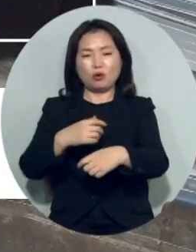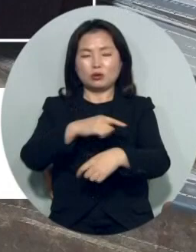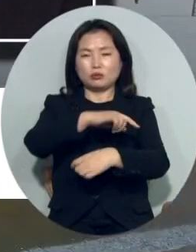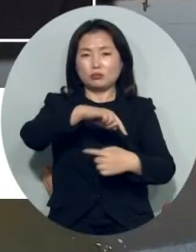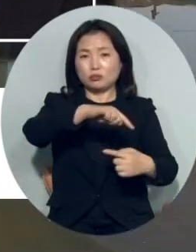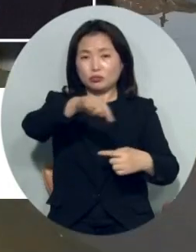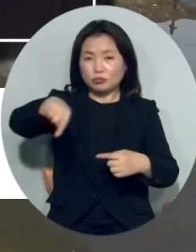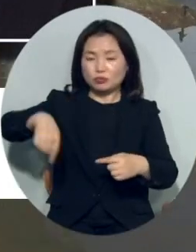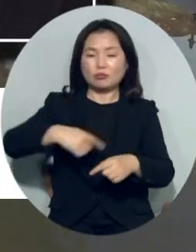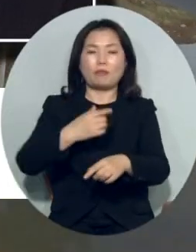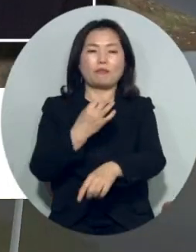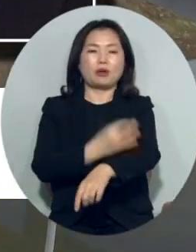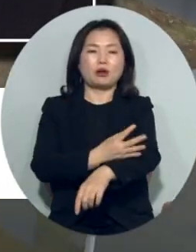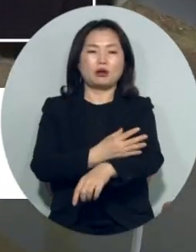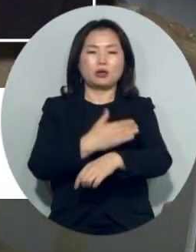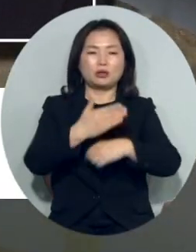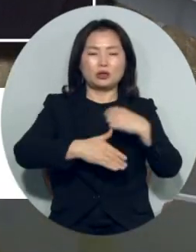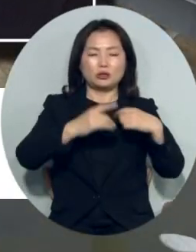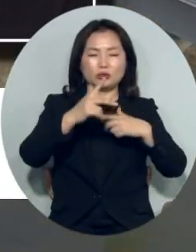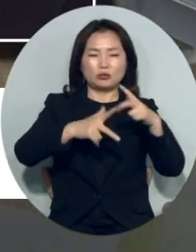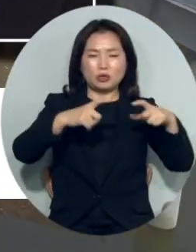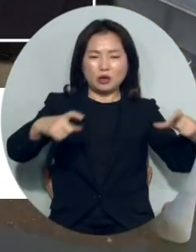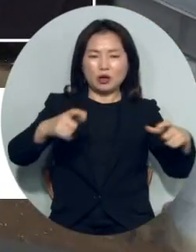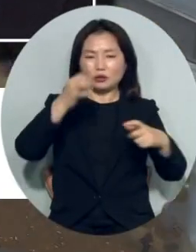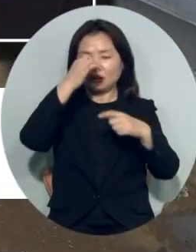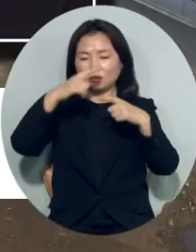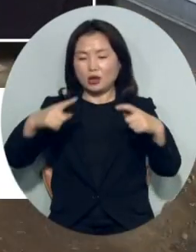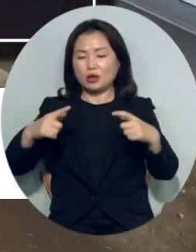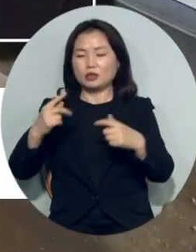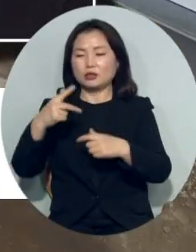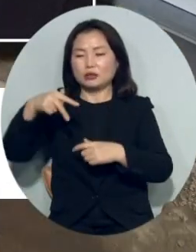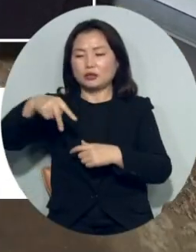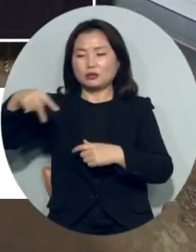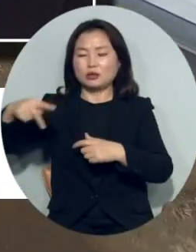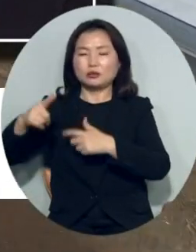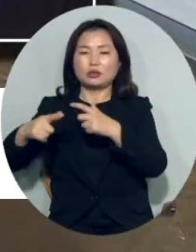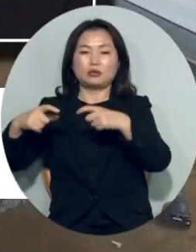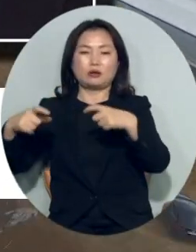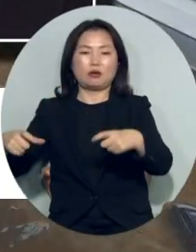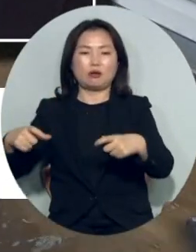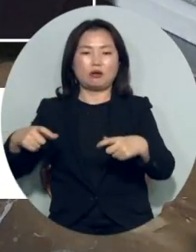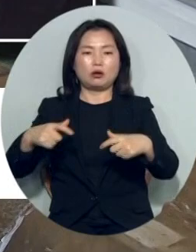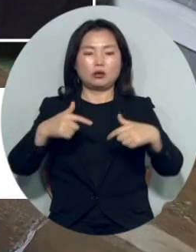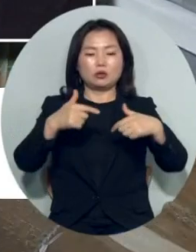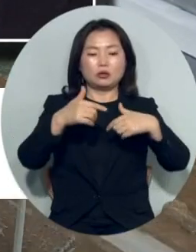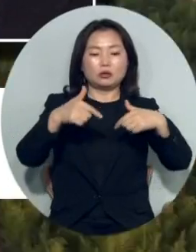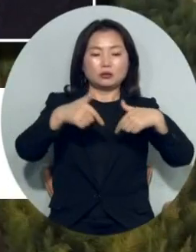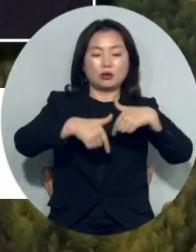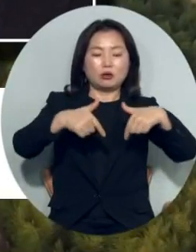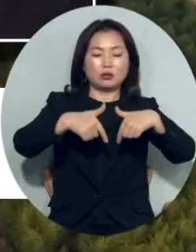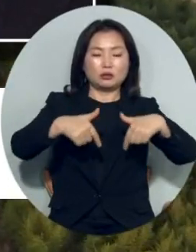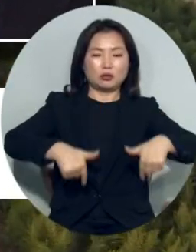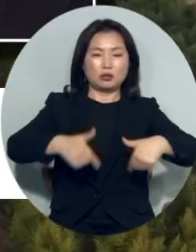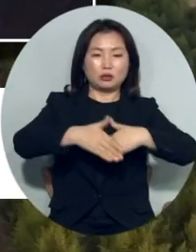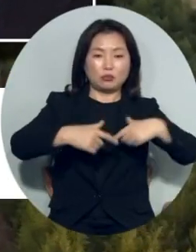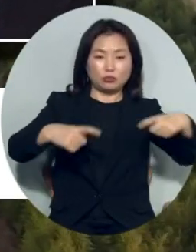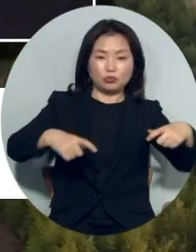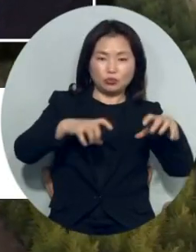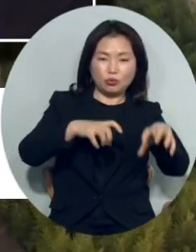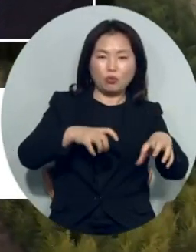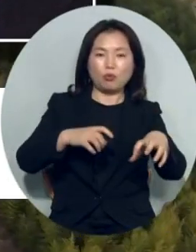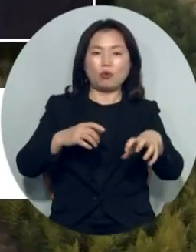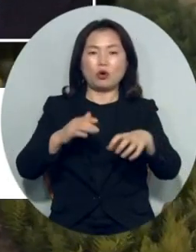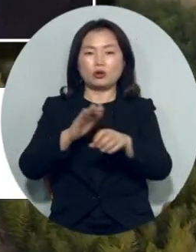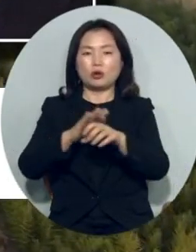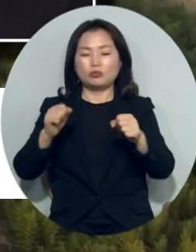대구 국가산단, 테크노폴리스, 성서산업단지 등 서남부권의 대규모 산업단지와